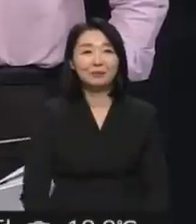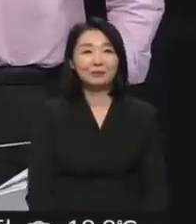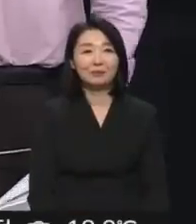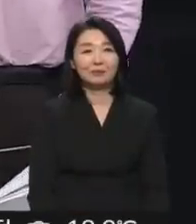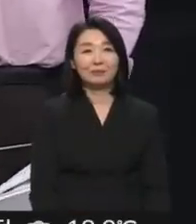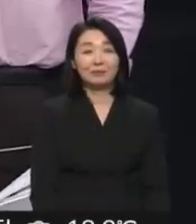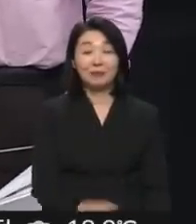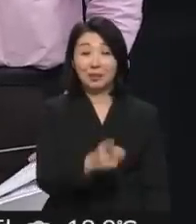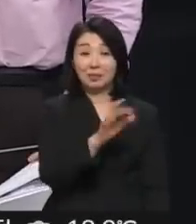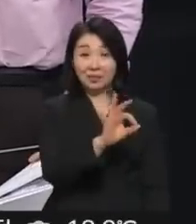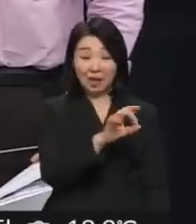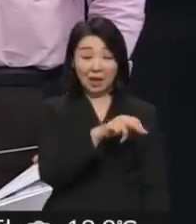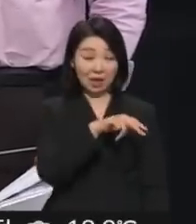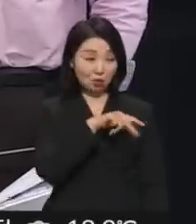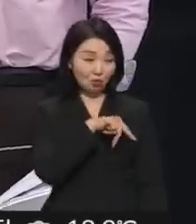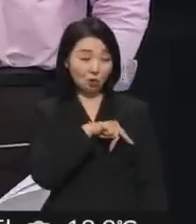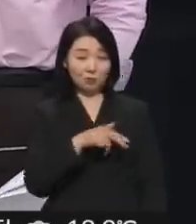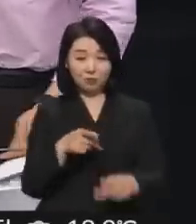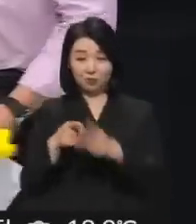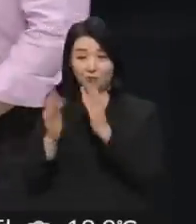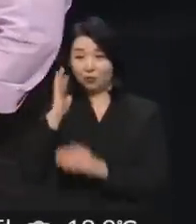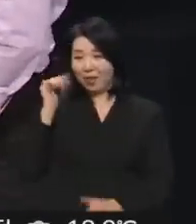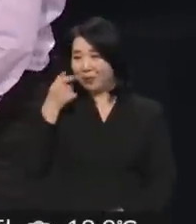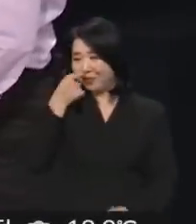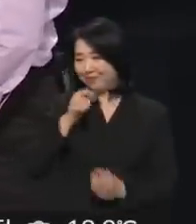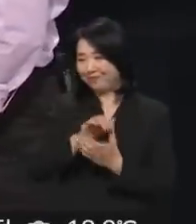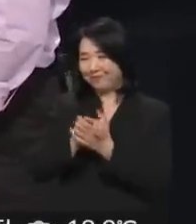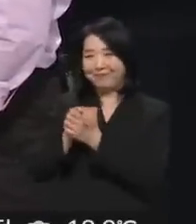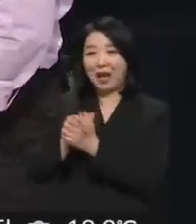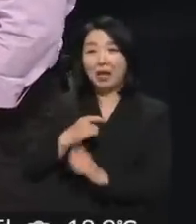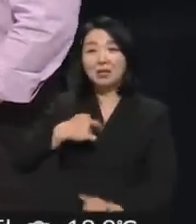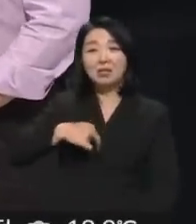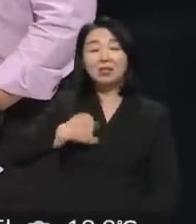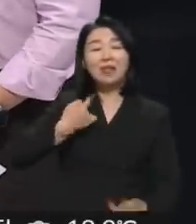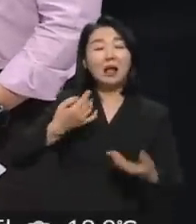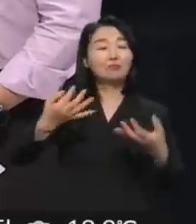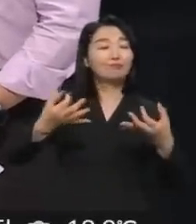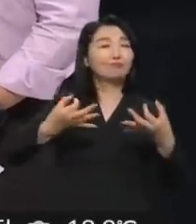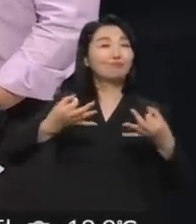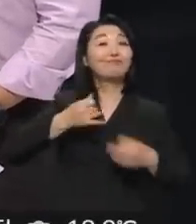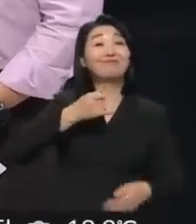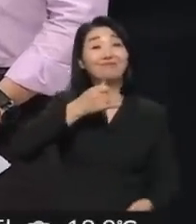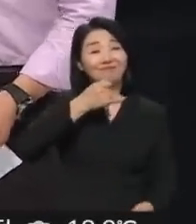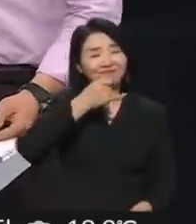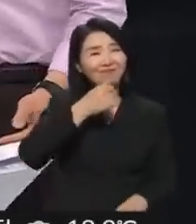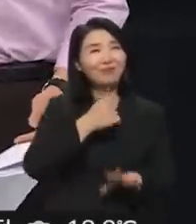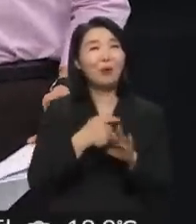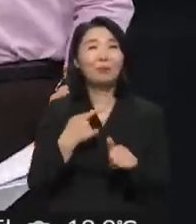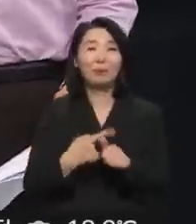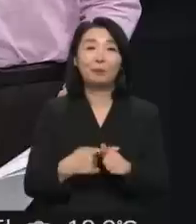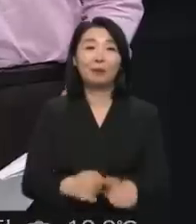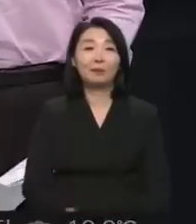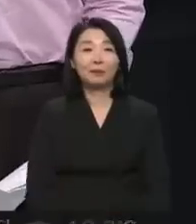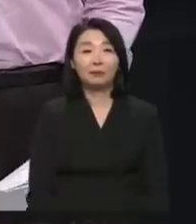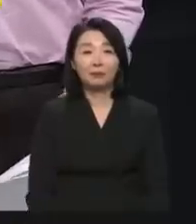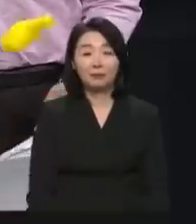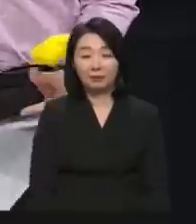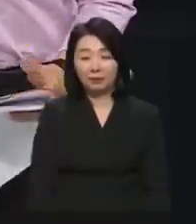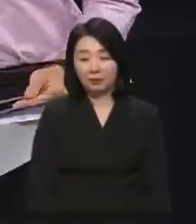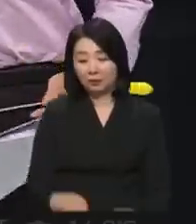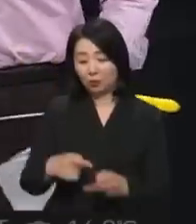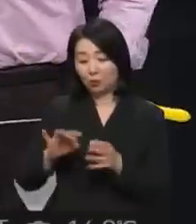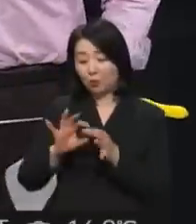특히 장 의원이 윤 대통령과의 친분을 셀프 과시했던 점을 비꼬기도 했는데요. 다른